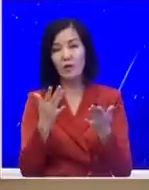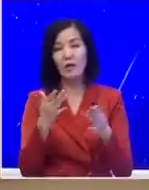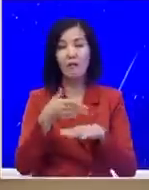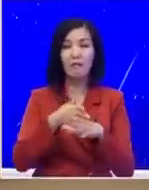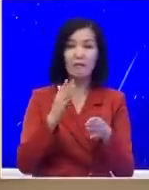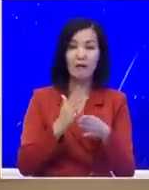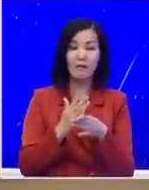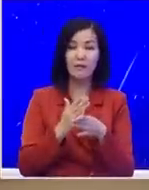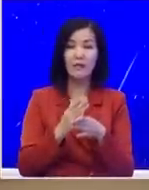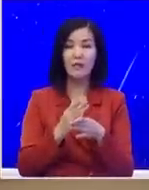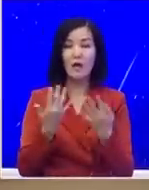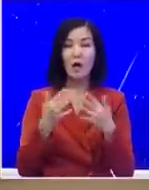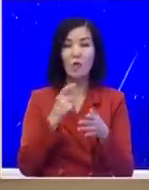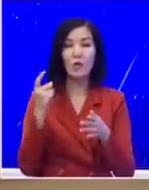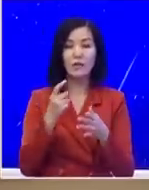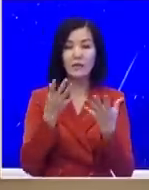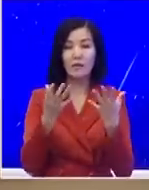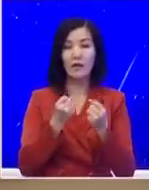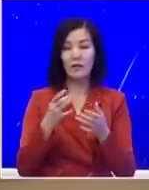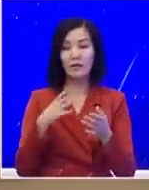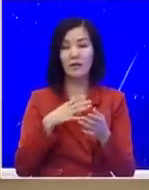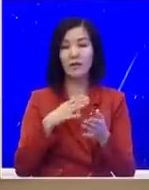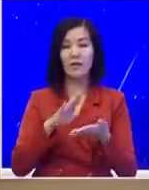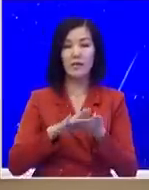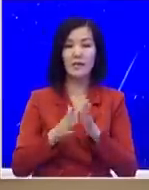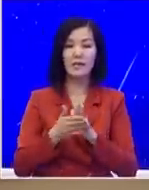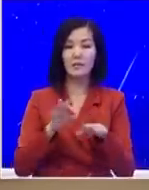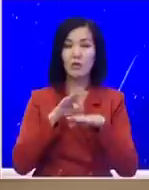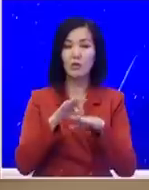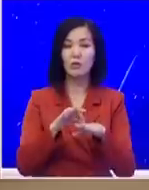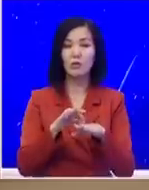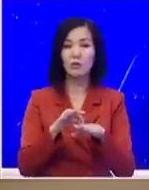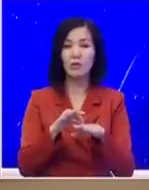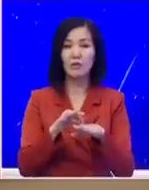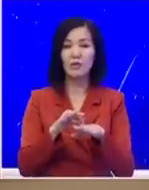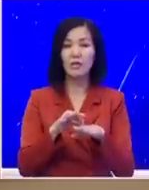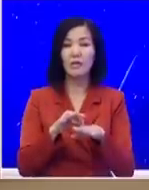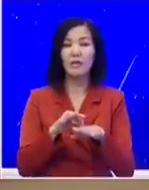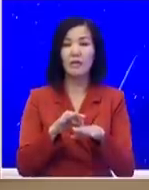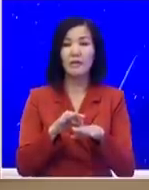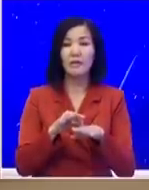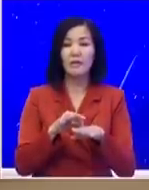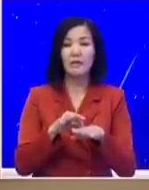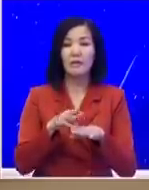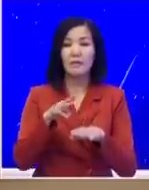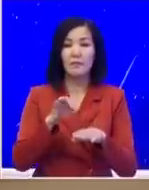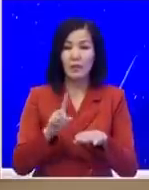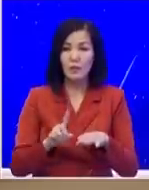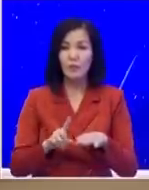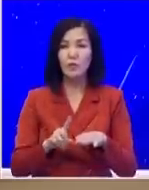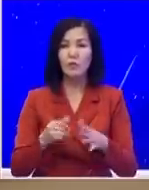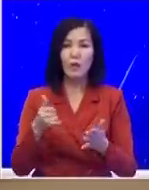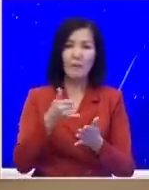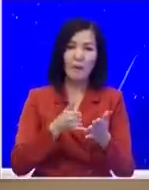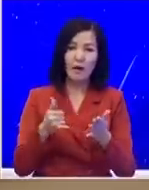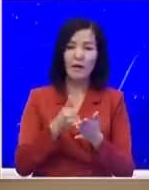деген шаруа қожалығынан форвардтық келісім шарт жасалды. Сонымен бірге атап өткен тұз да жаңағы сұйық май